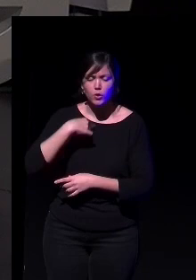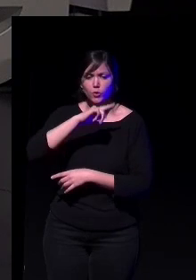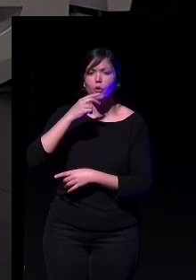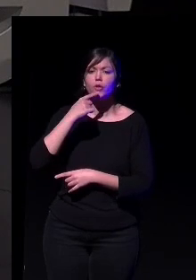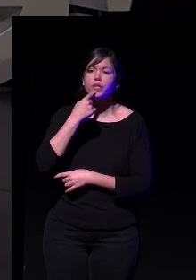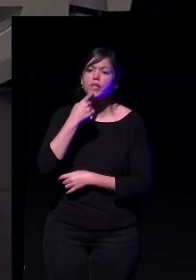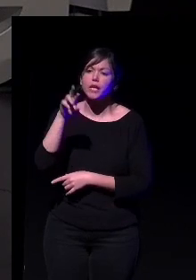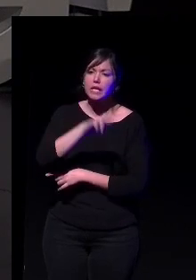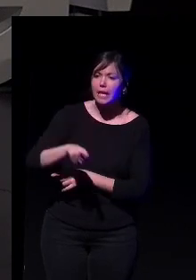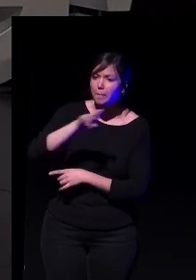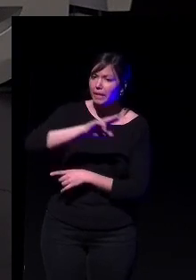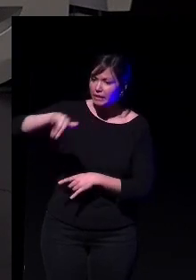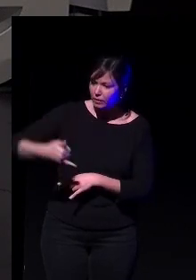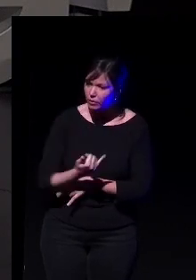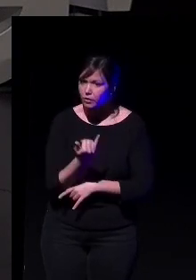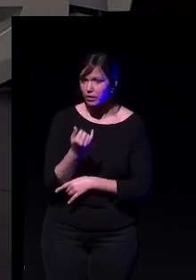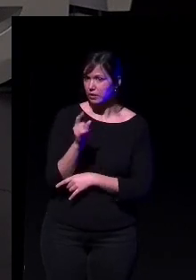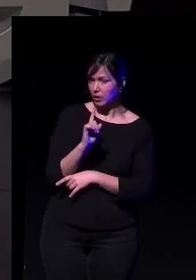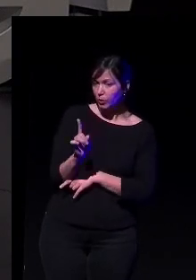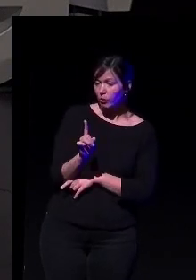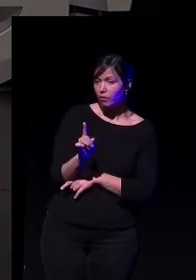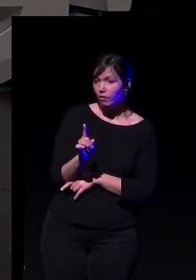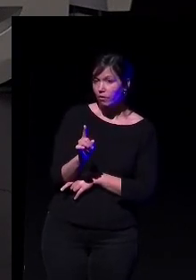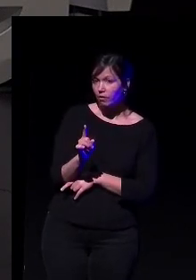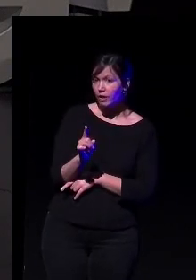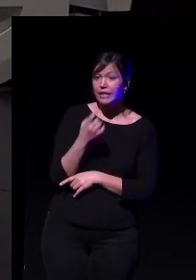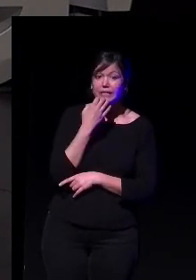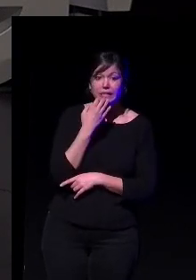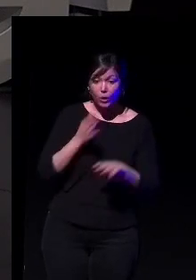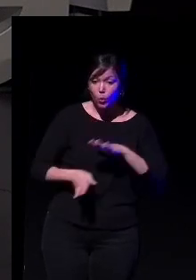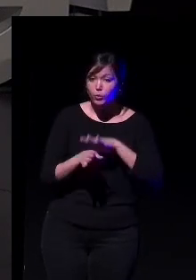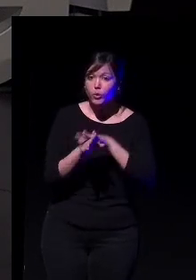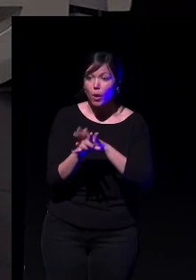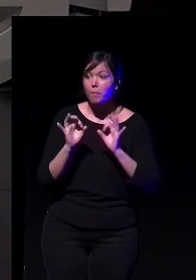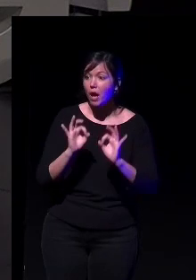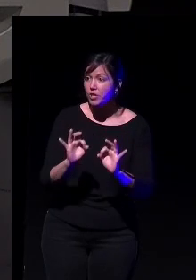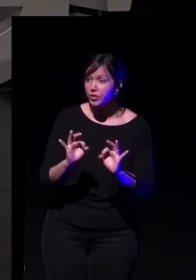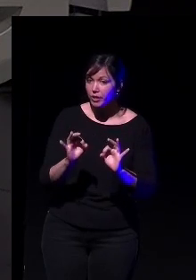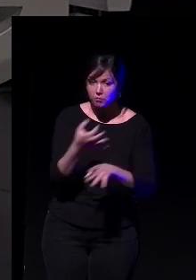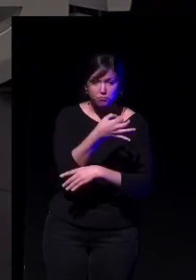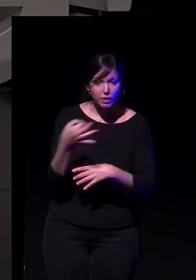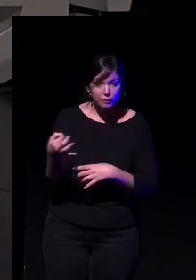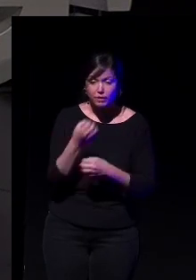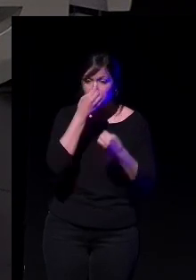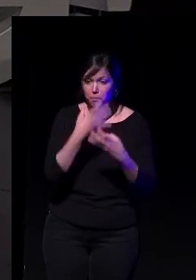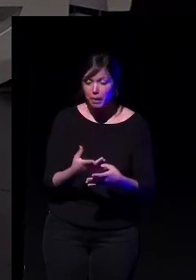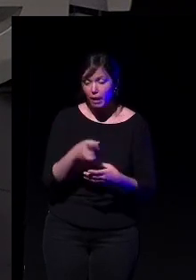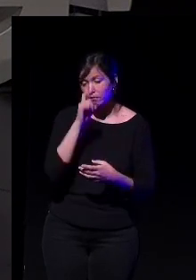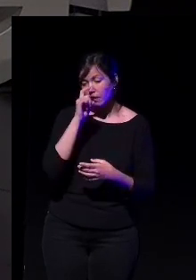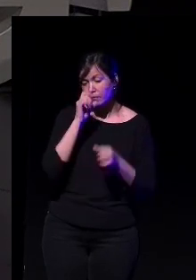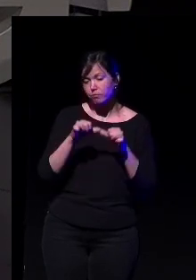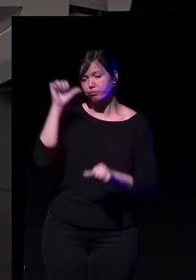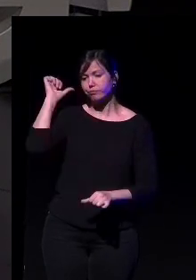mai de repetir, perdó, de que si ho continuem fent així, continuarem tenint l'èxit que hem tingut des de fa molts anys.